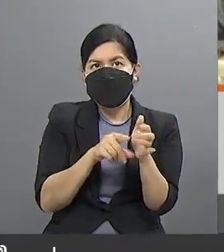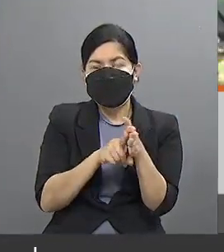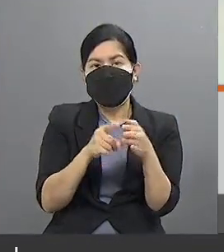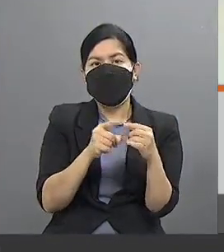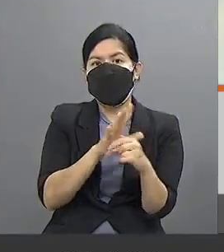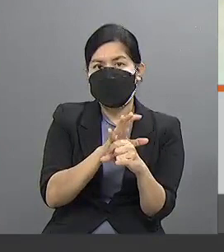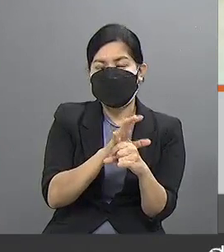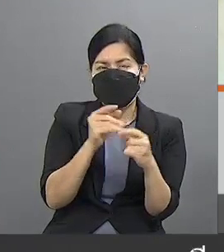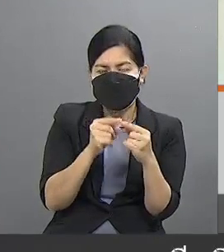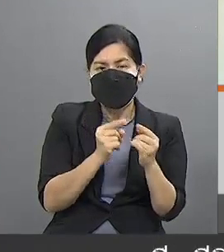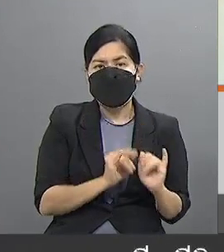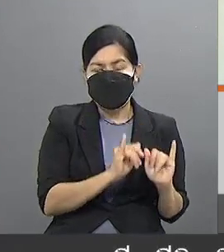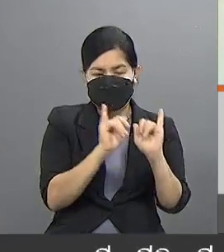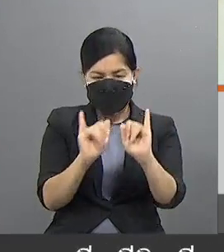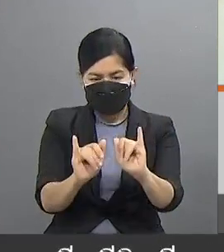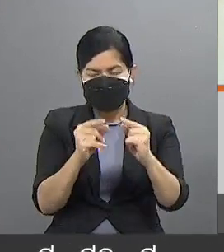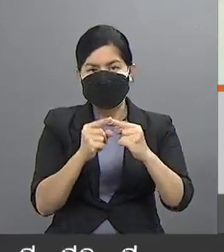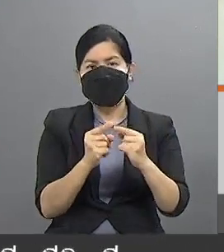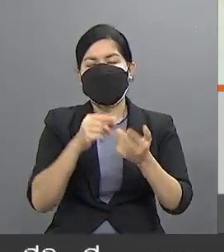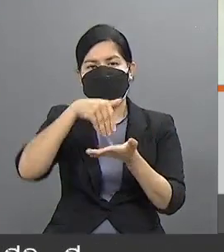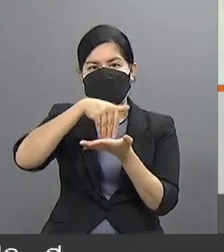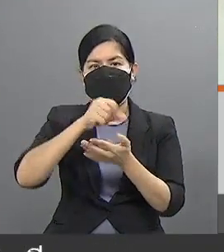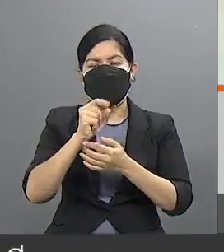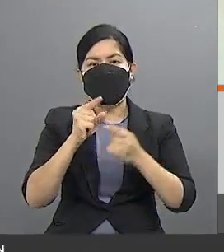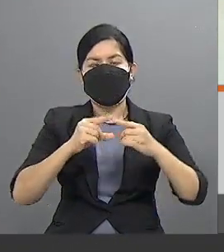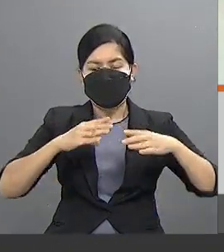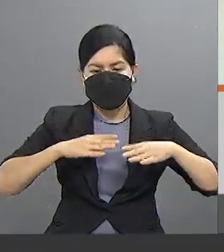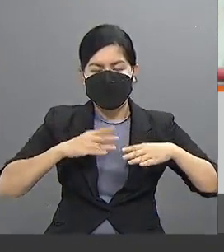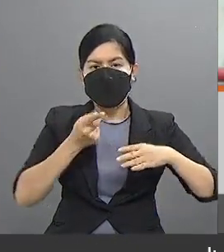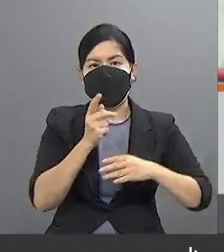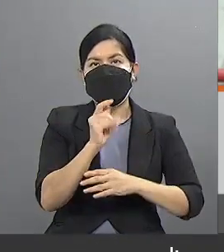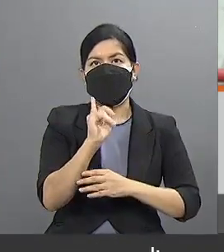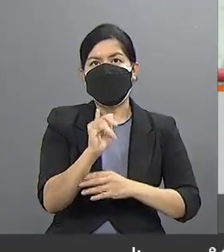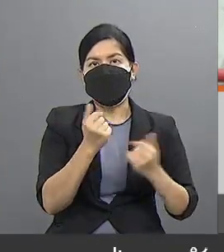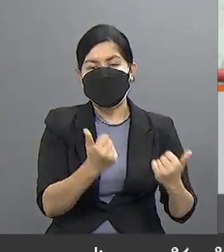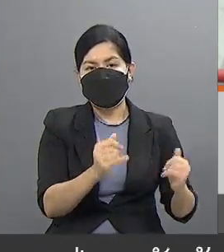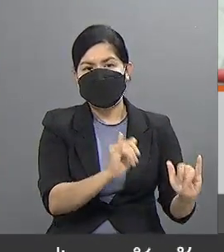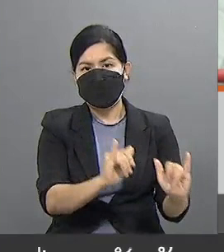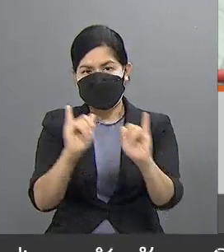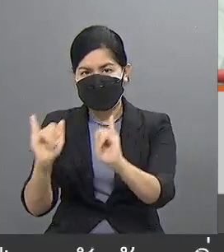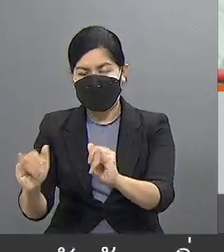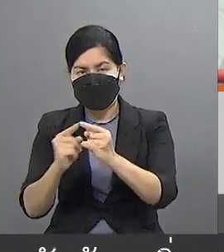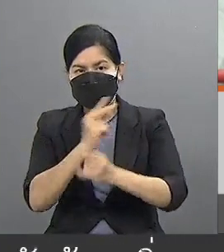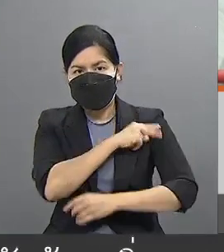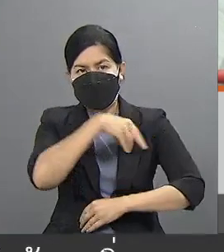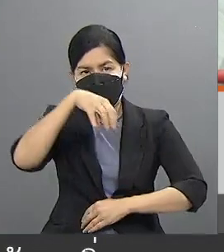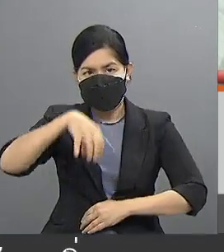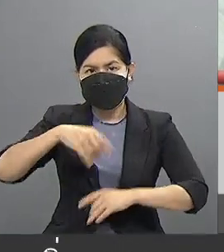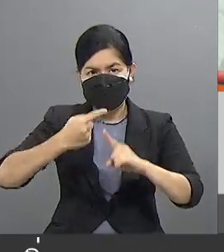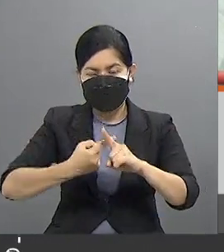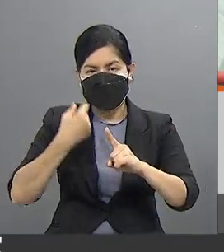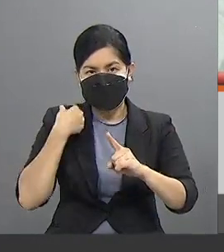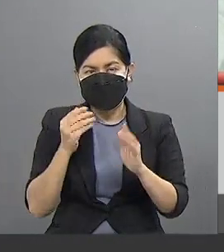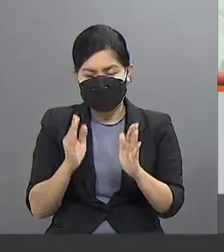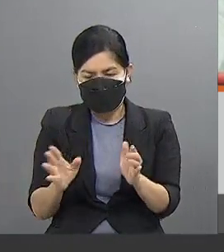าพักรักษาที่โรงพยาบาลสนามในวันนี้หลังจากต้องรอเตียงเป็นเวลาถึง1สัปดาห์หลังมีผู้ติดเชื้อโควิด-19